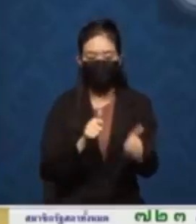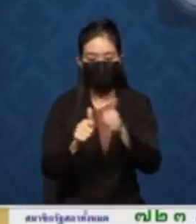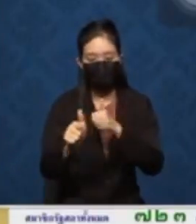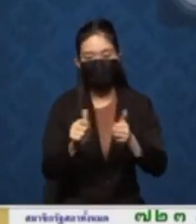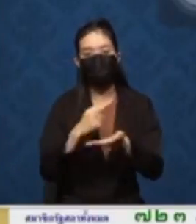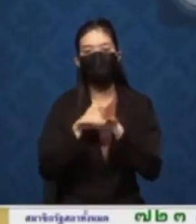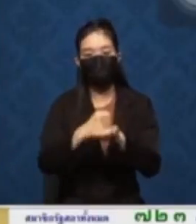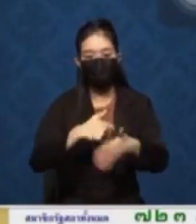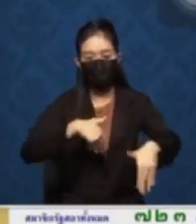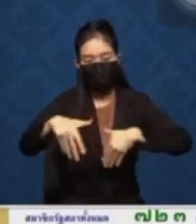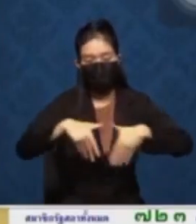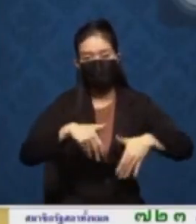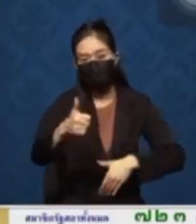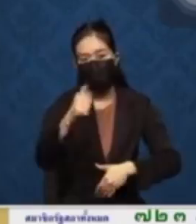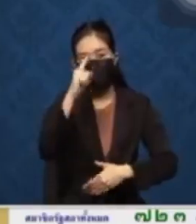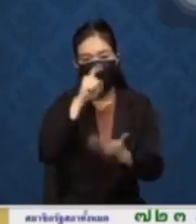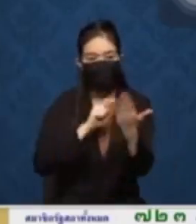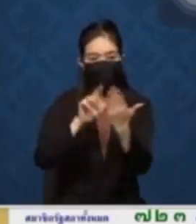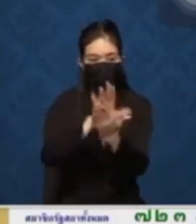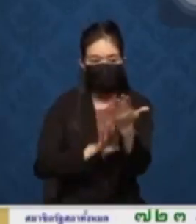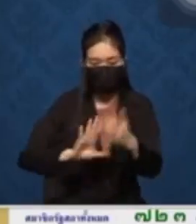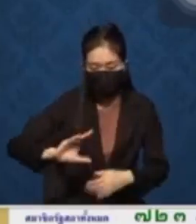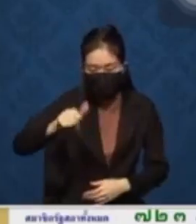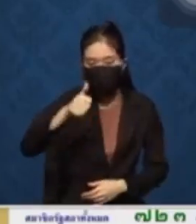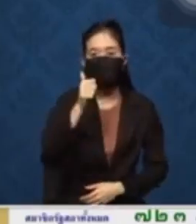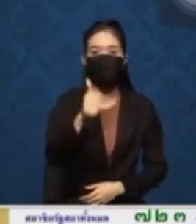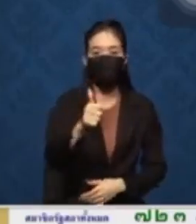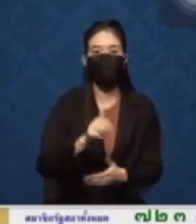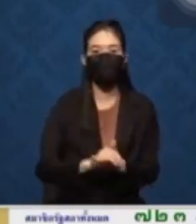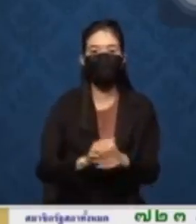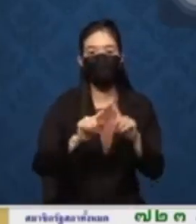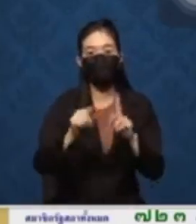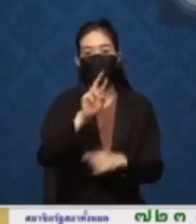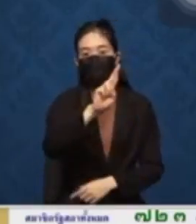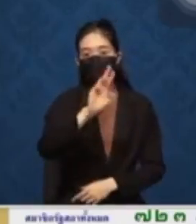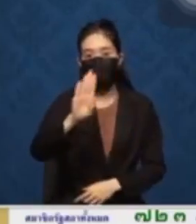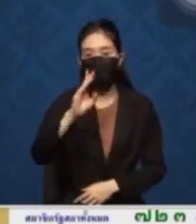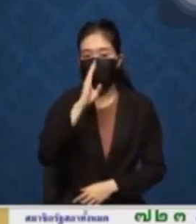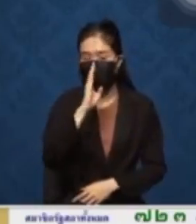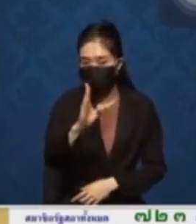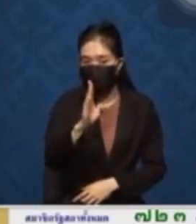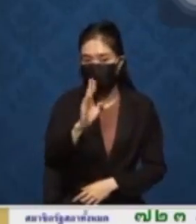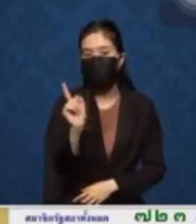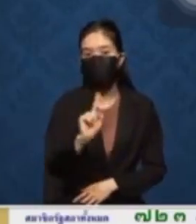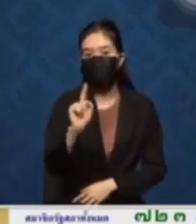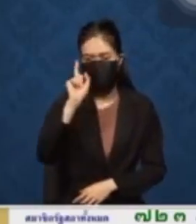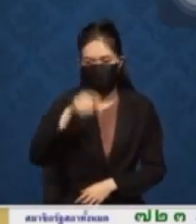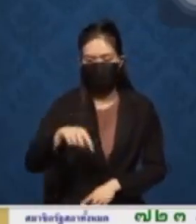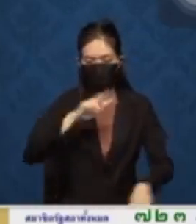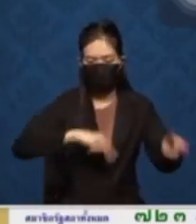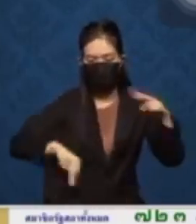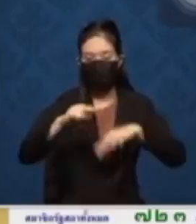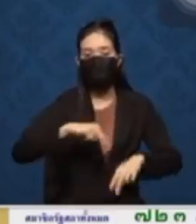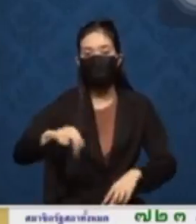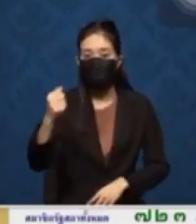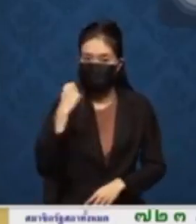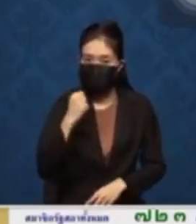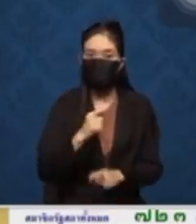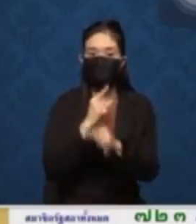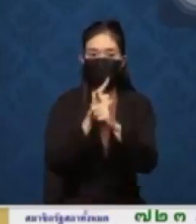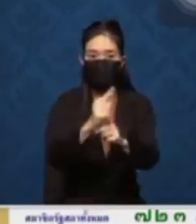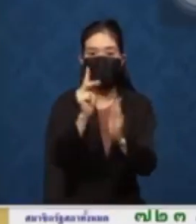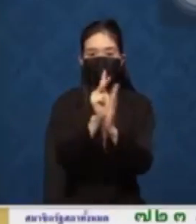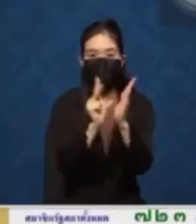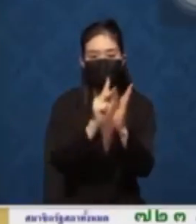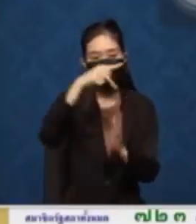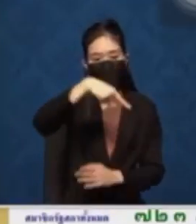ารประเทศระบบที่เป็นกลางนะครับที่ทุกคนไม่ว่าจะมีอำนาจมากน้อยแค่ไหนก็ต้องถูกตรวจสอบอย่างเข้มข้นโดยศาลรัฐธรรมนูญและก็องค์กรอิสระ